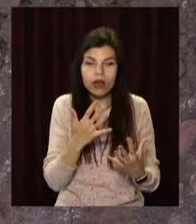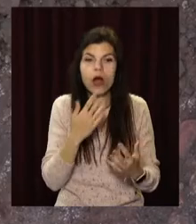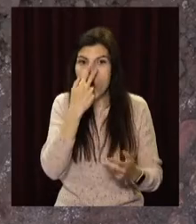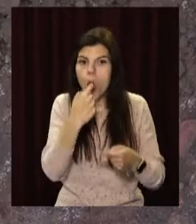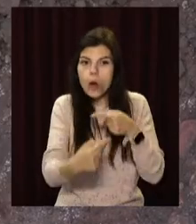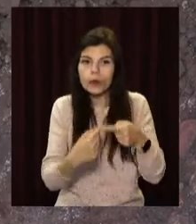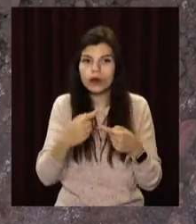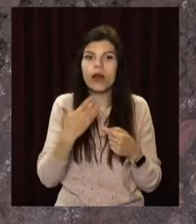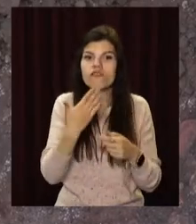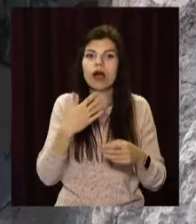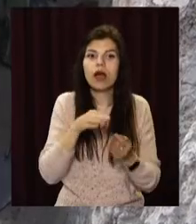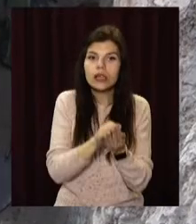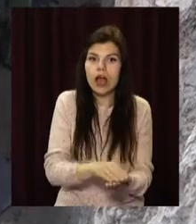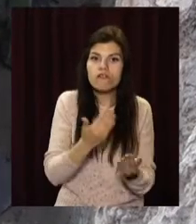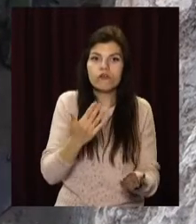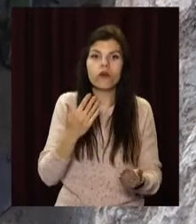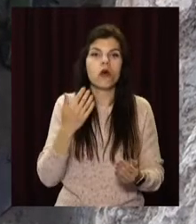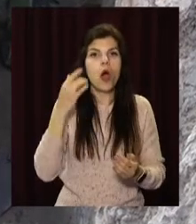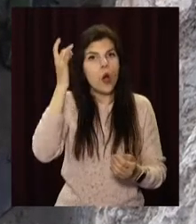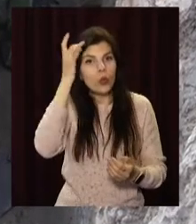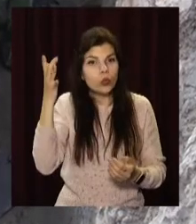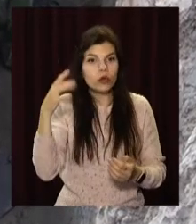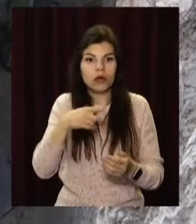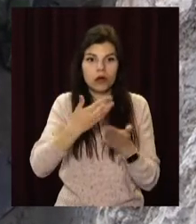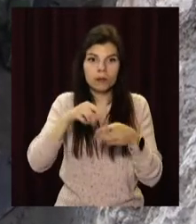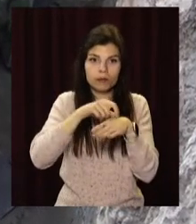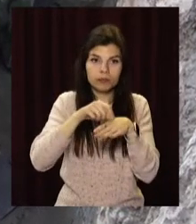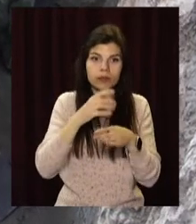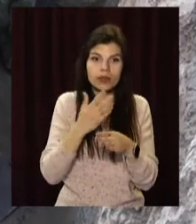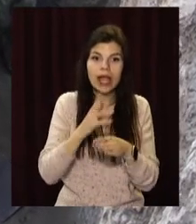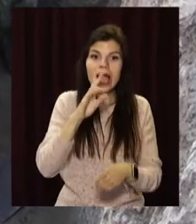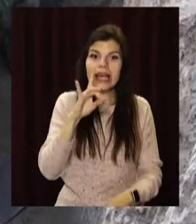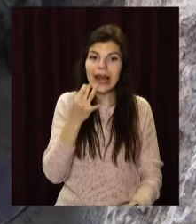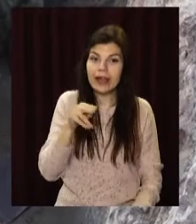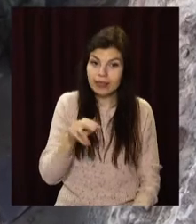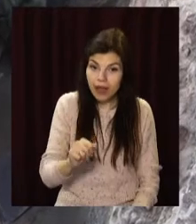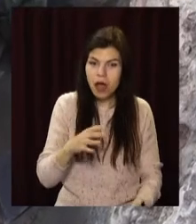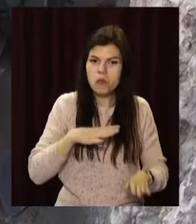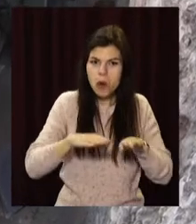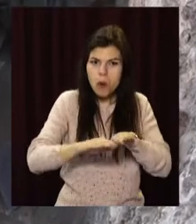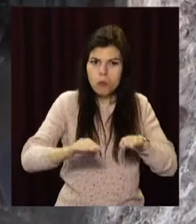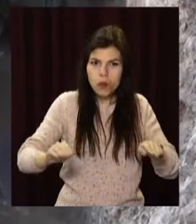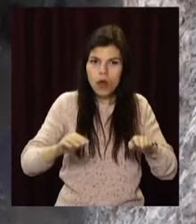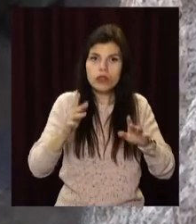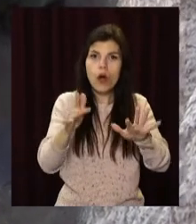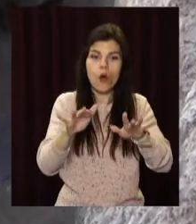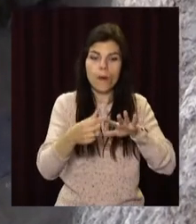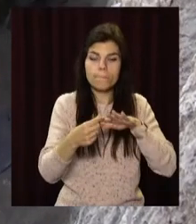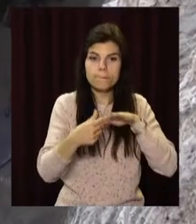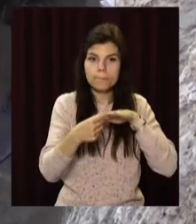так званої ямної культури. Крейда – це була підстилка, на кінчиках